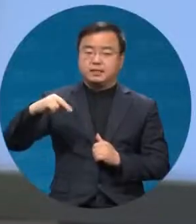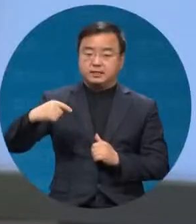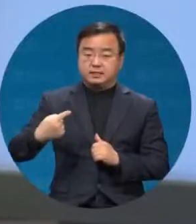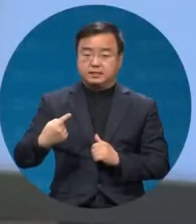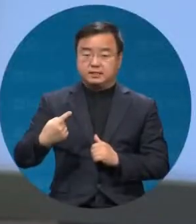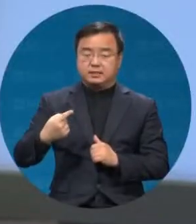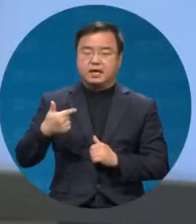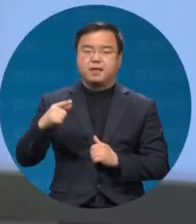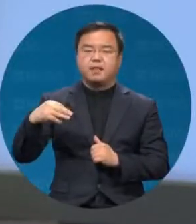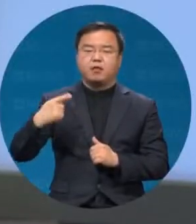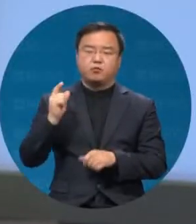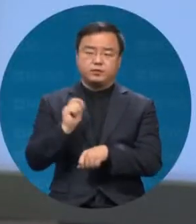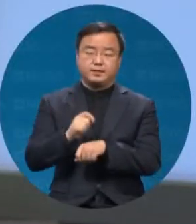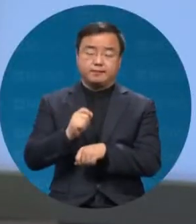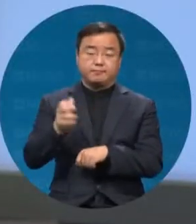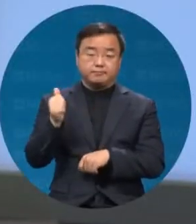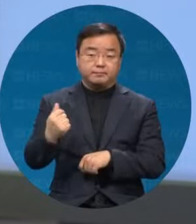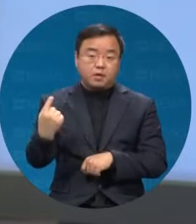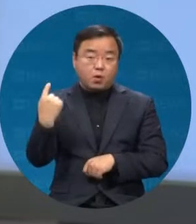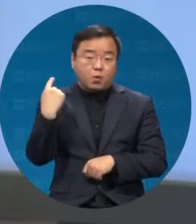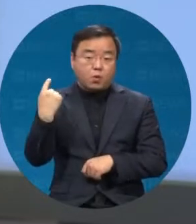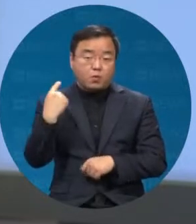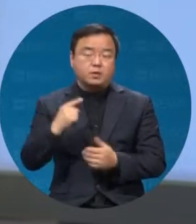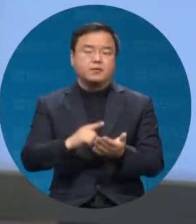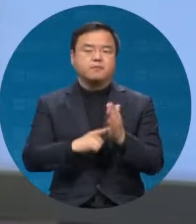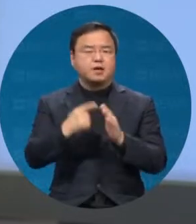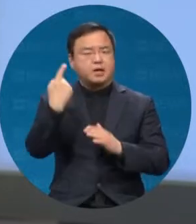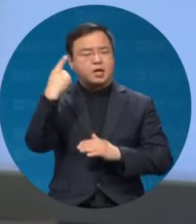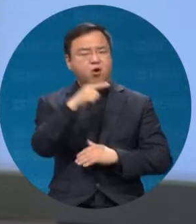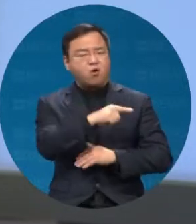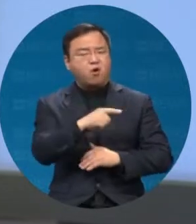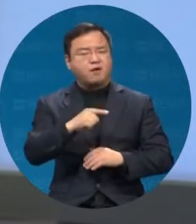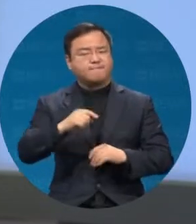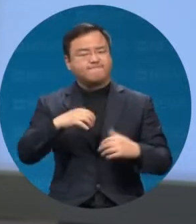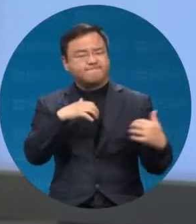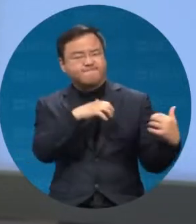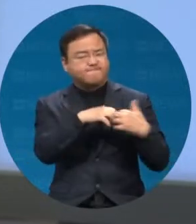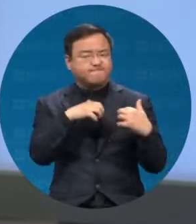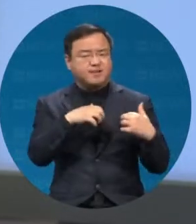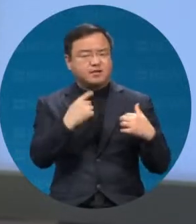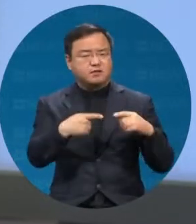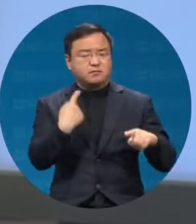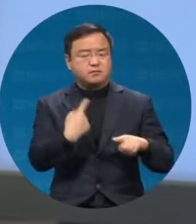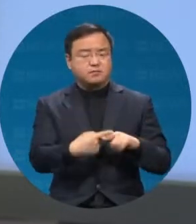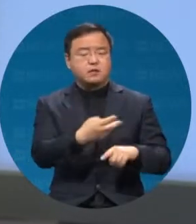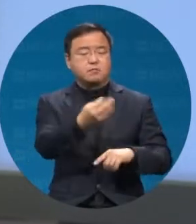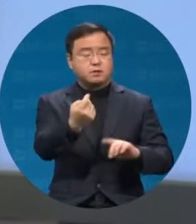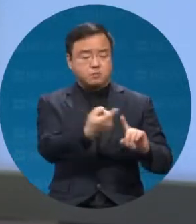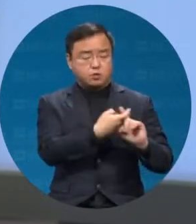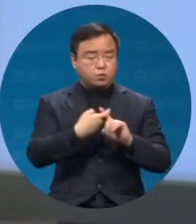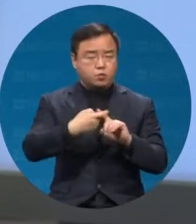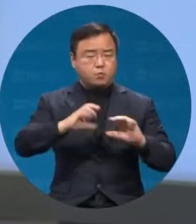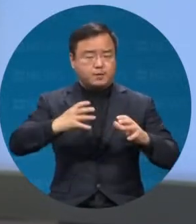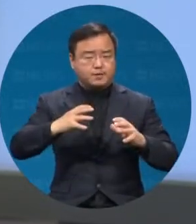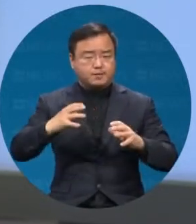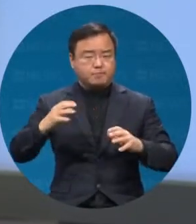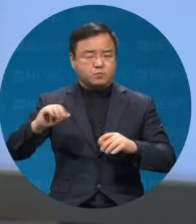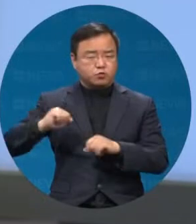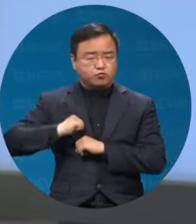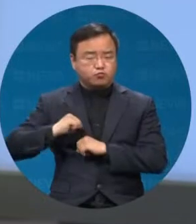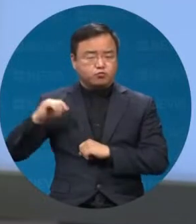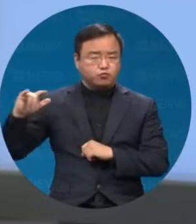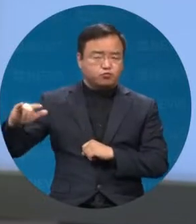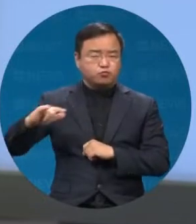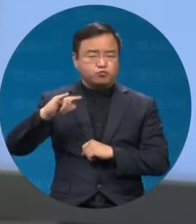사무총장은 현지시간으로 어제 러시아의 행위를 침공으로 규정하고 일부 동맹국 뜰이 병력과 항공기를 흑해